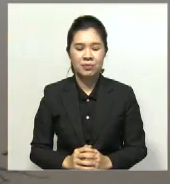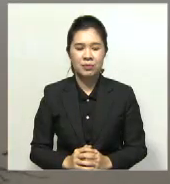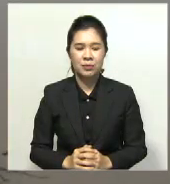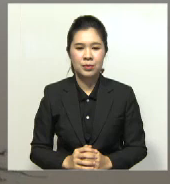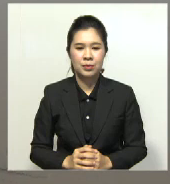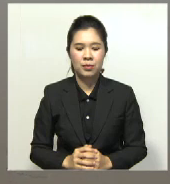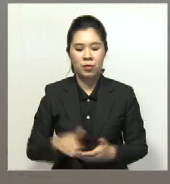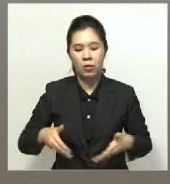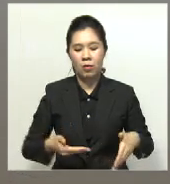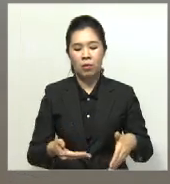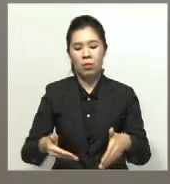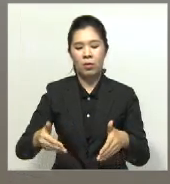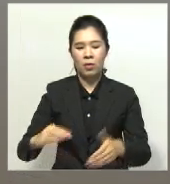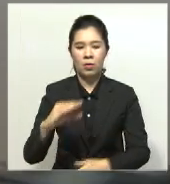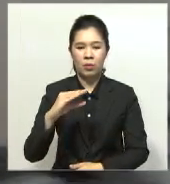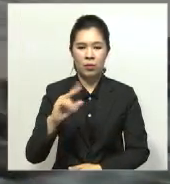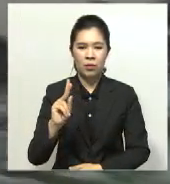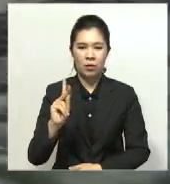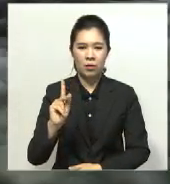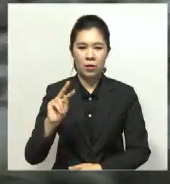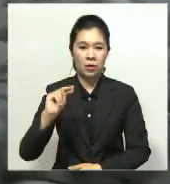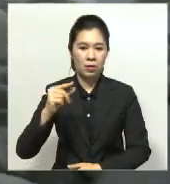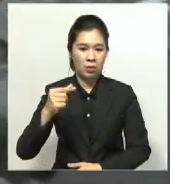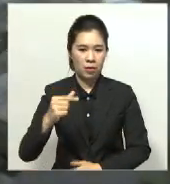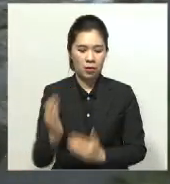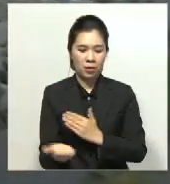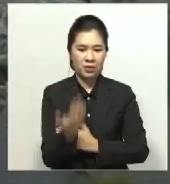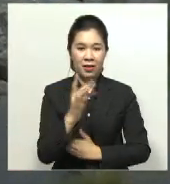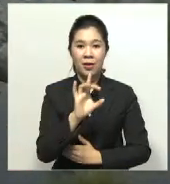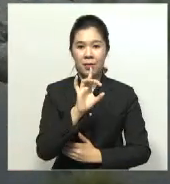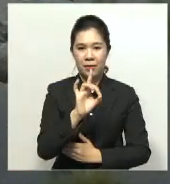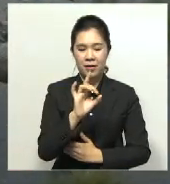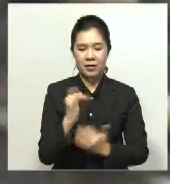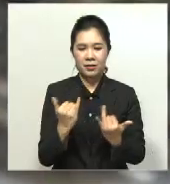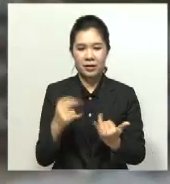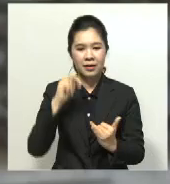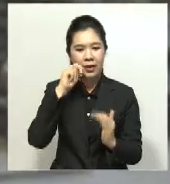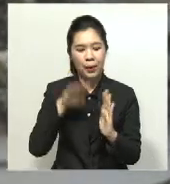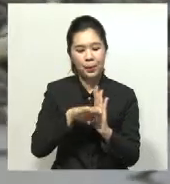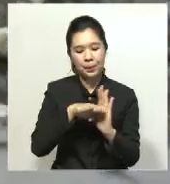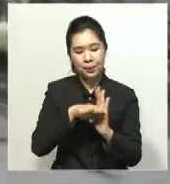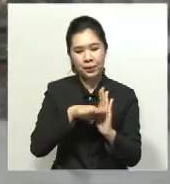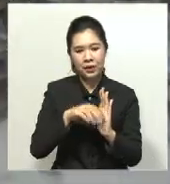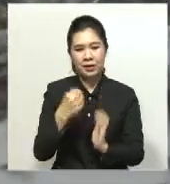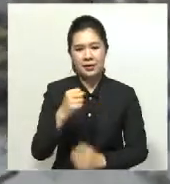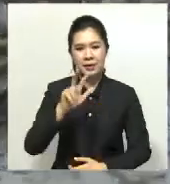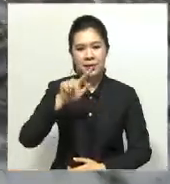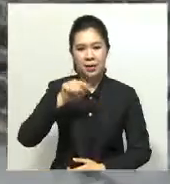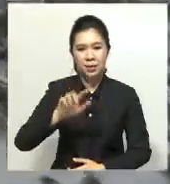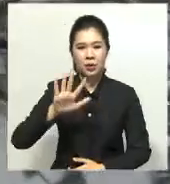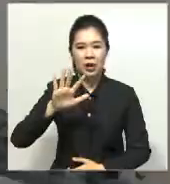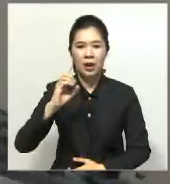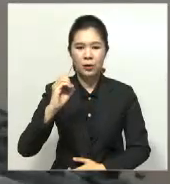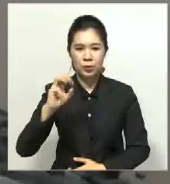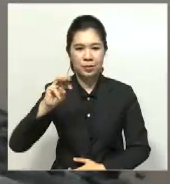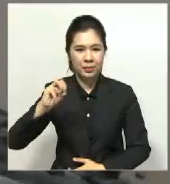ระดับแม่โขงจังหวัดบึงกาฬนะคะเช้านี้เวลา8นาฬิกาค่ะระดับน้ำอยู่ที่ประมาณ 13.50